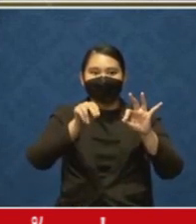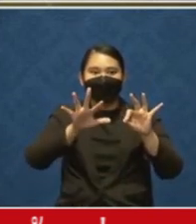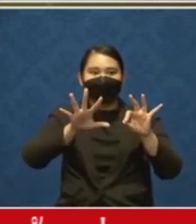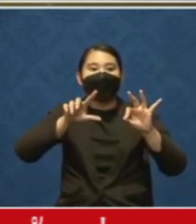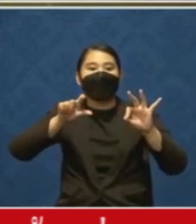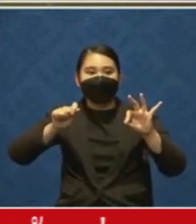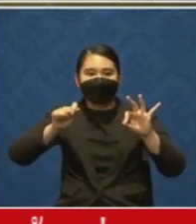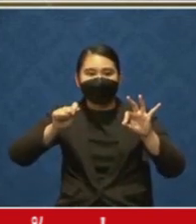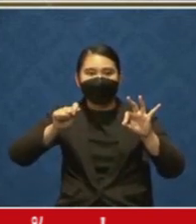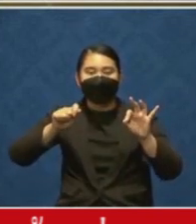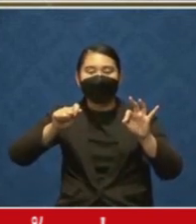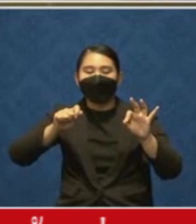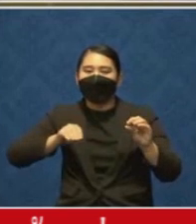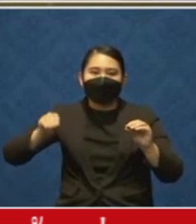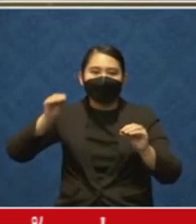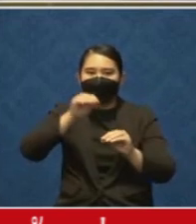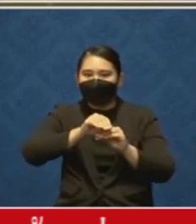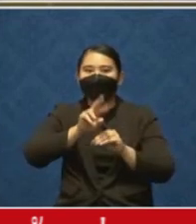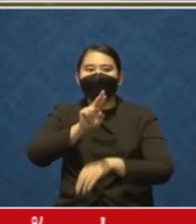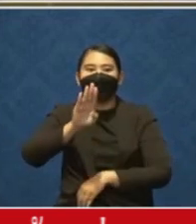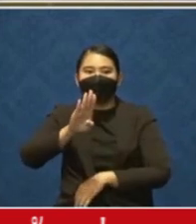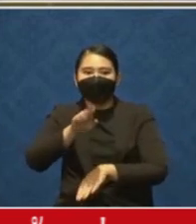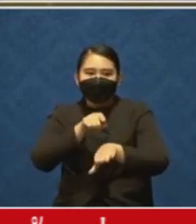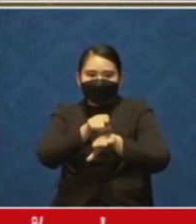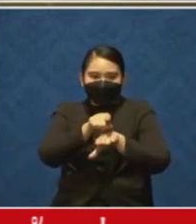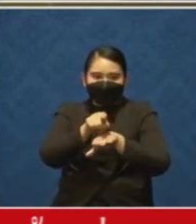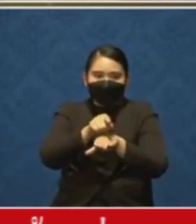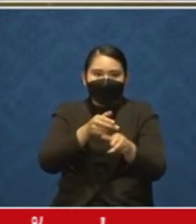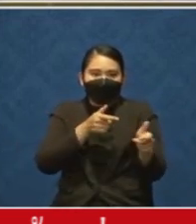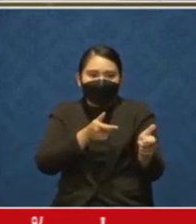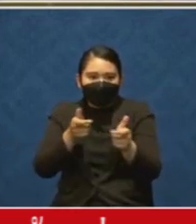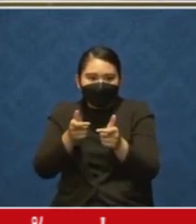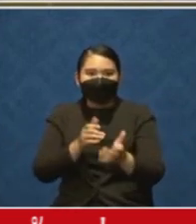F-35A เนี่ยบวกระบบอาวุธนะครับก็จะเป็น